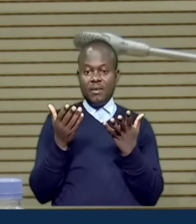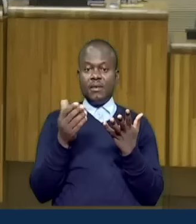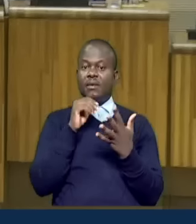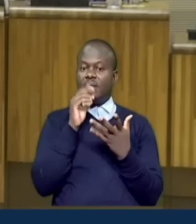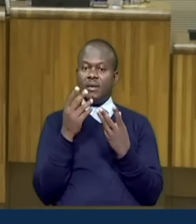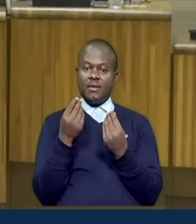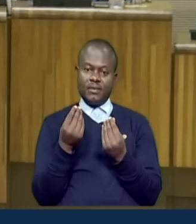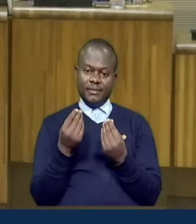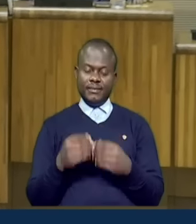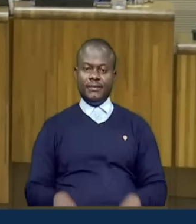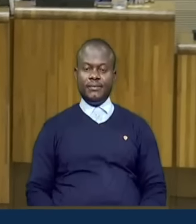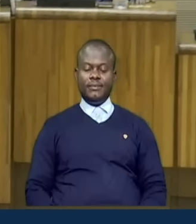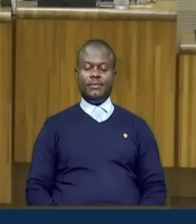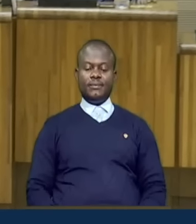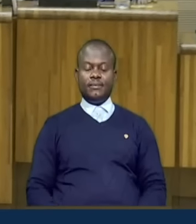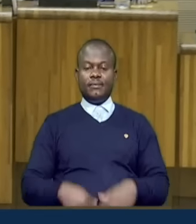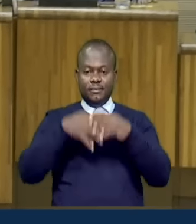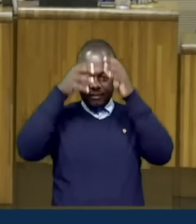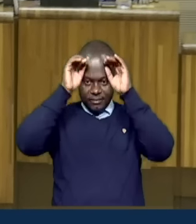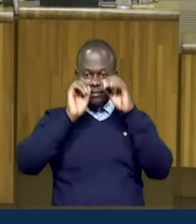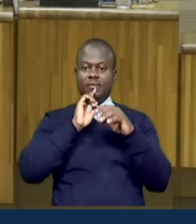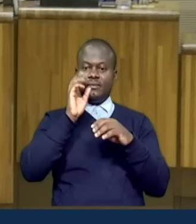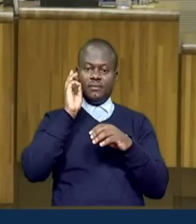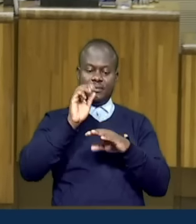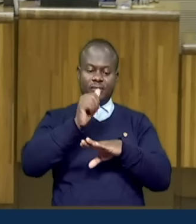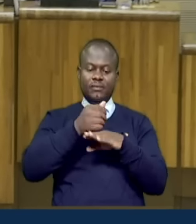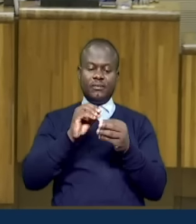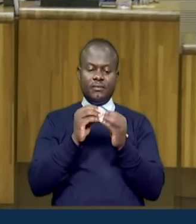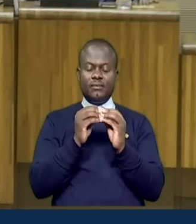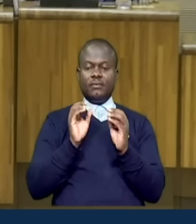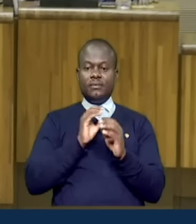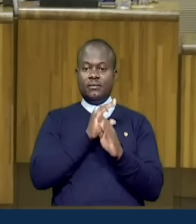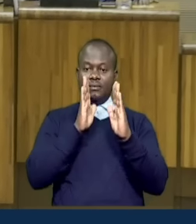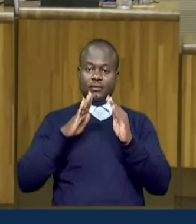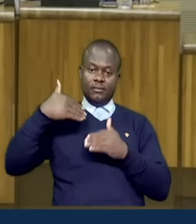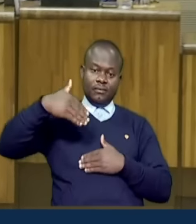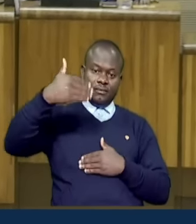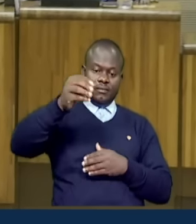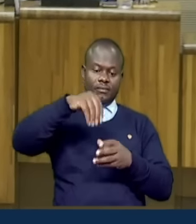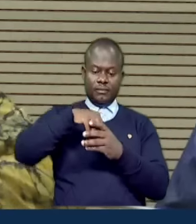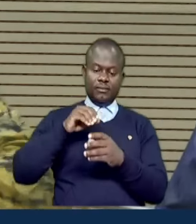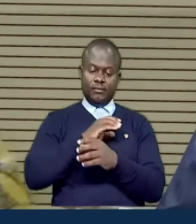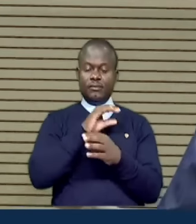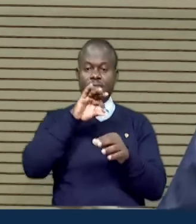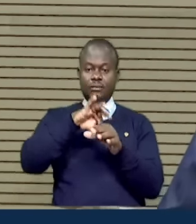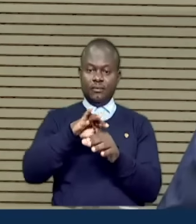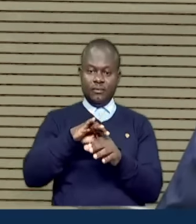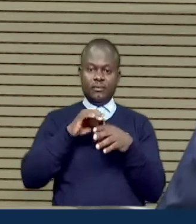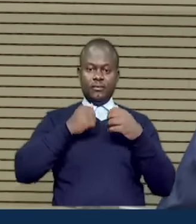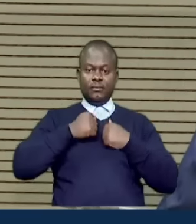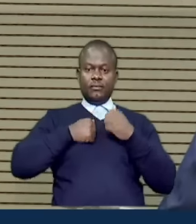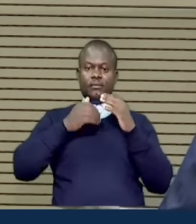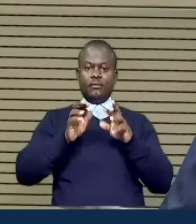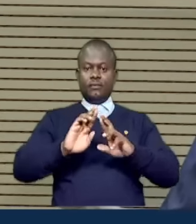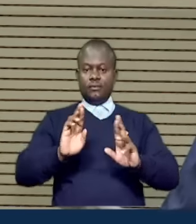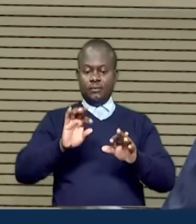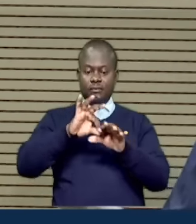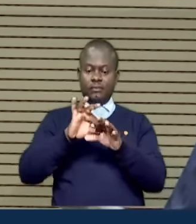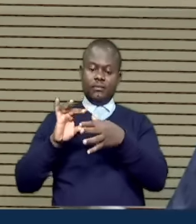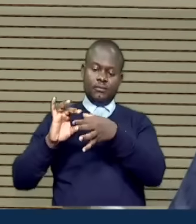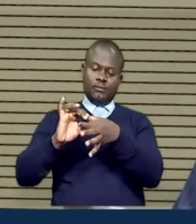koroha. Iteka rya Perezida niryo rizagena umubare w'abakomiseri bahoraho bazashyirwa muri komisiyo y'amatora. U Rwanda rwitegura amatora